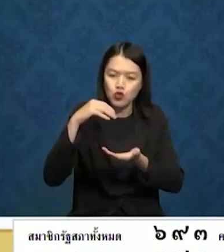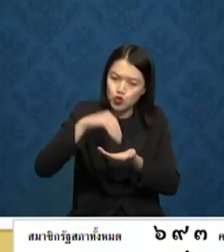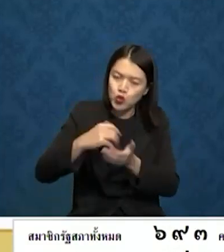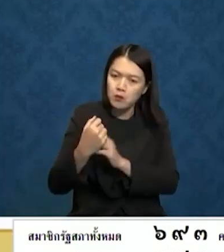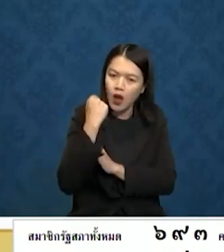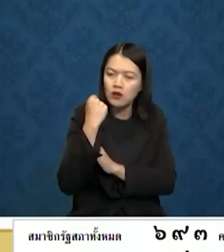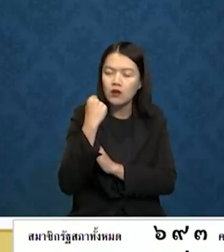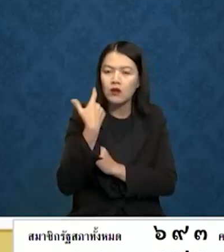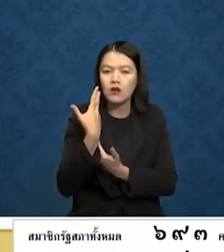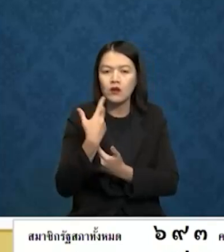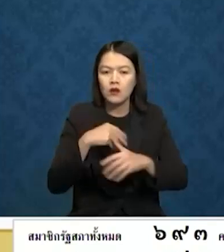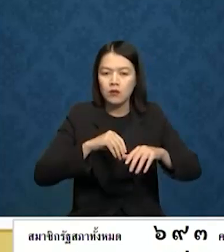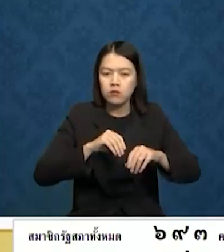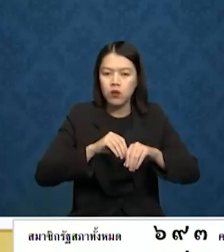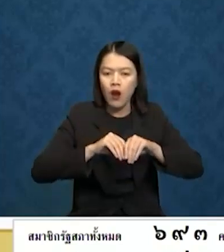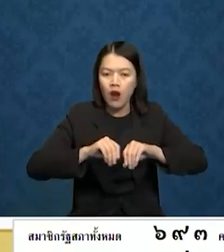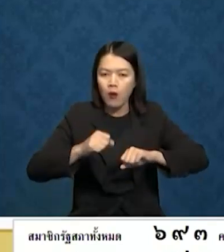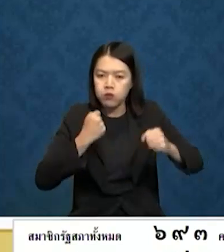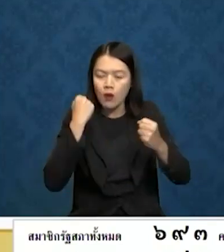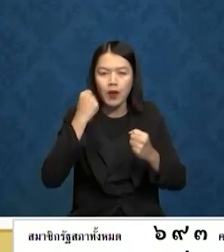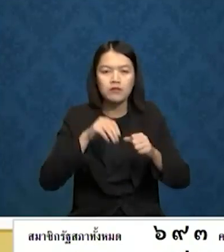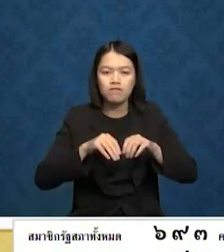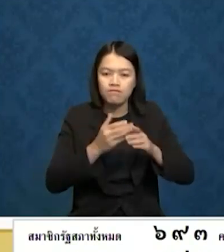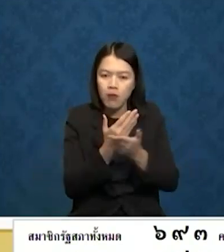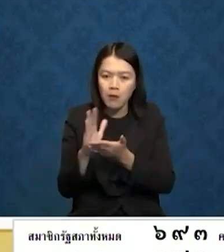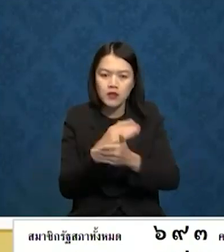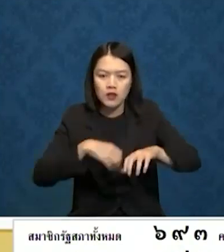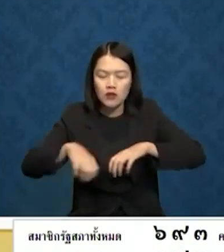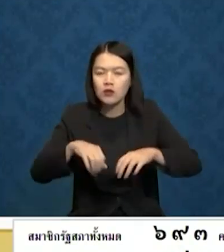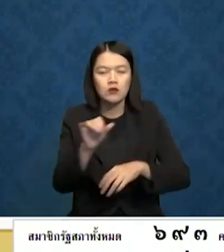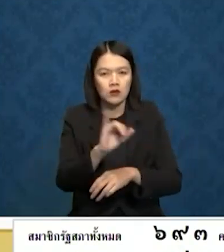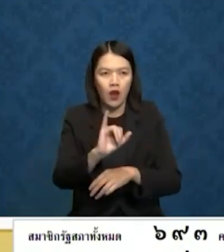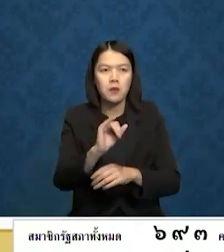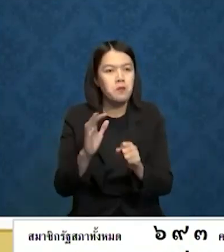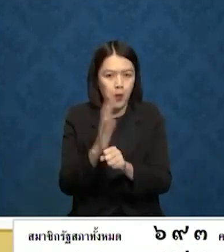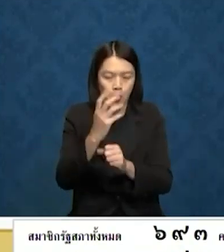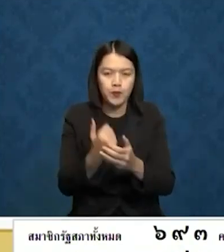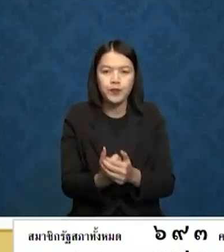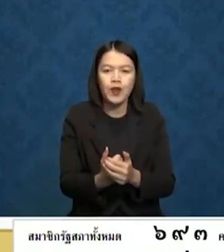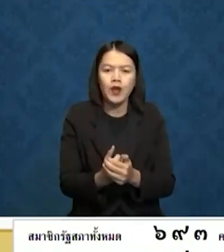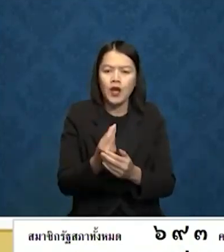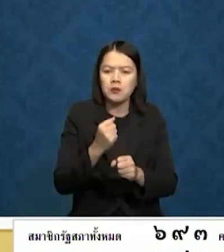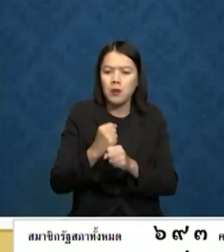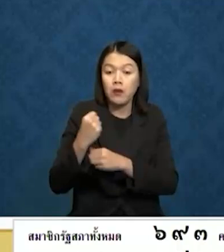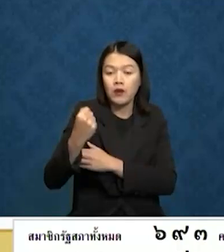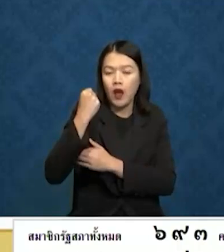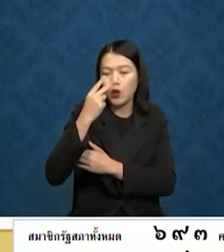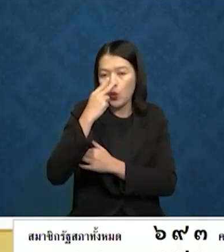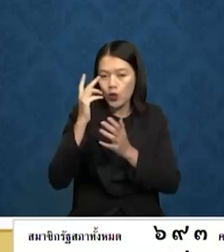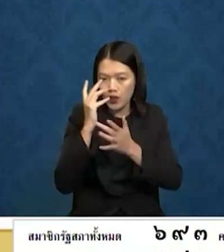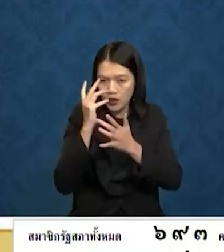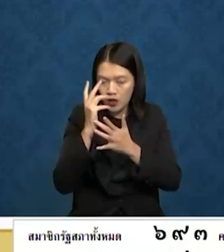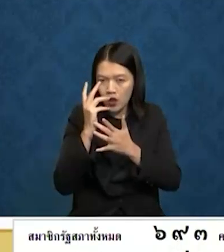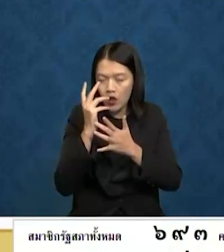ระจัดกระจายมีการกระจายอำนาจซึ่งยังไม่กระจายอำนาจอย่างเพียงพอดังนั้นนะครับการเร่งการกระจายอำนาจโดยใช้เทคโนโ